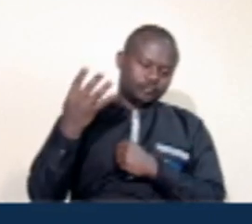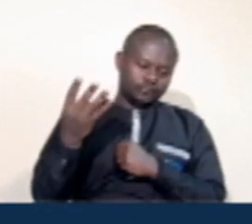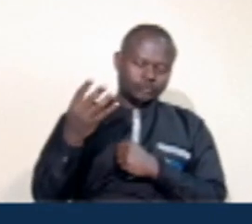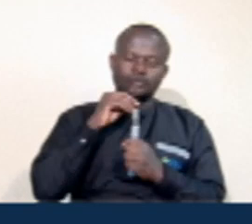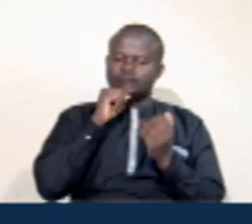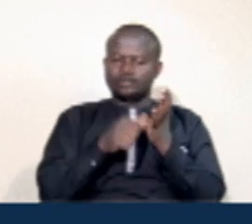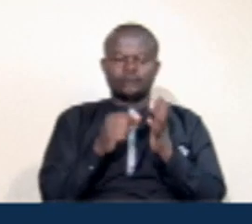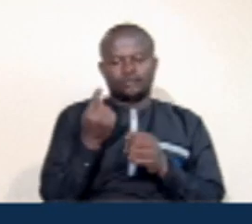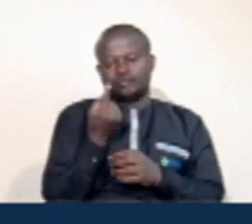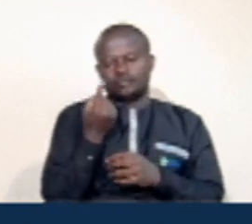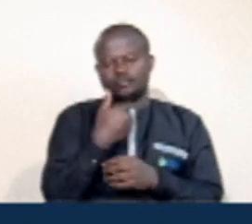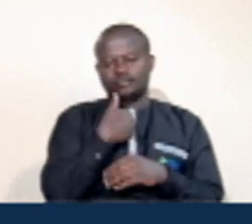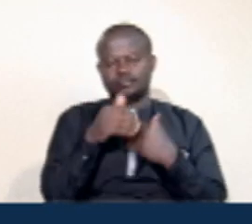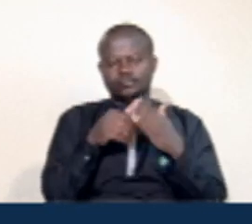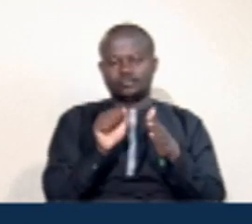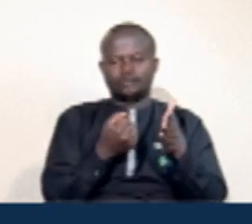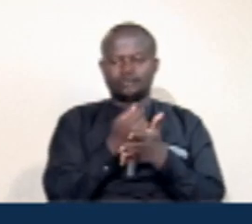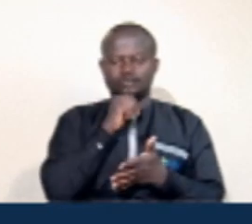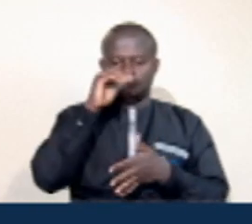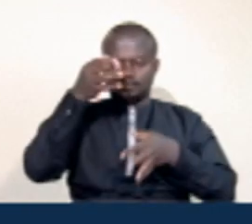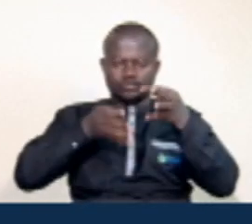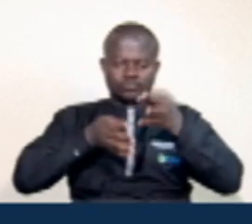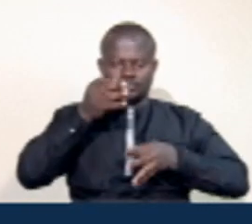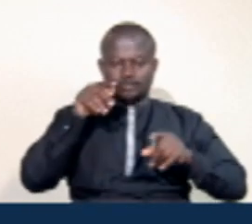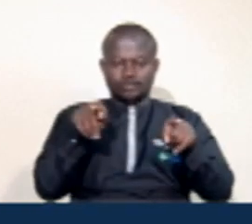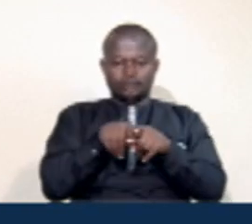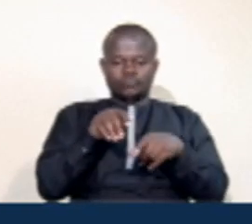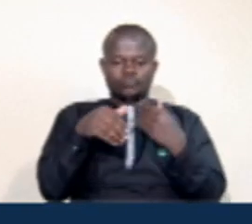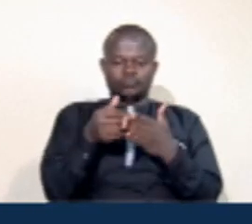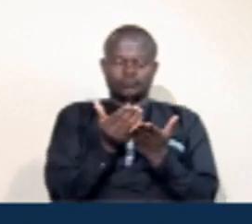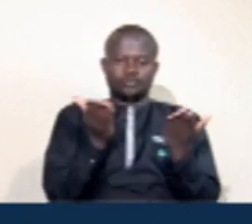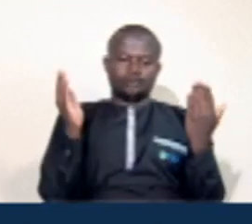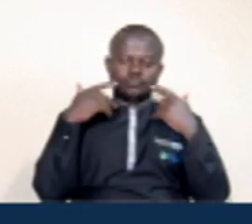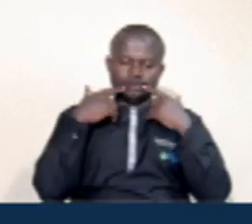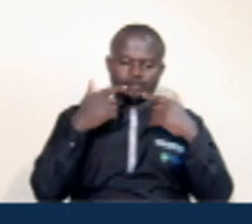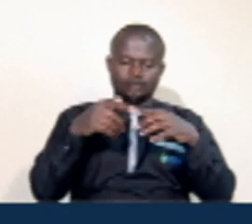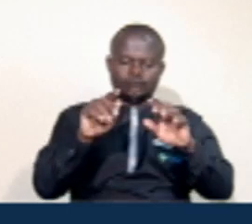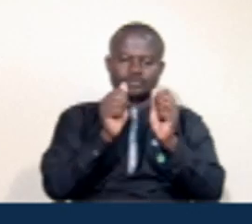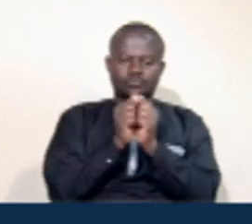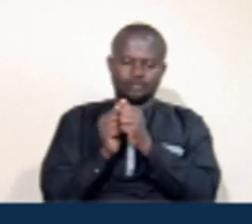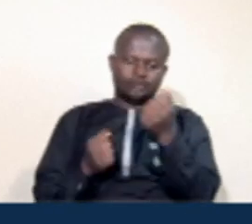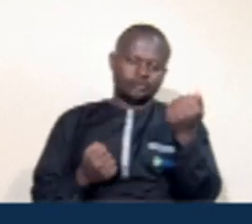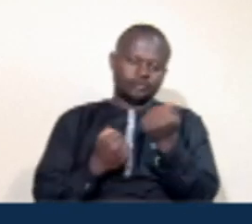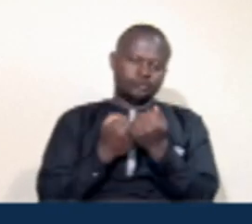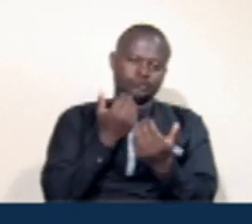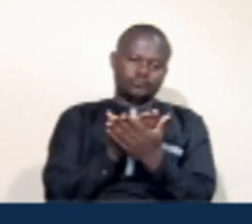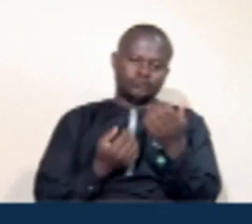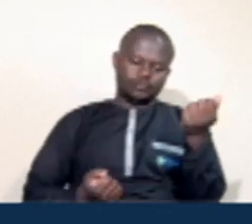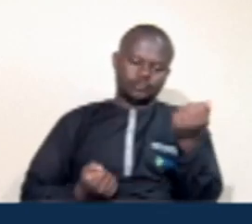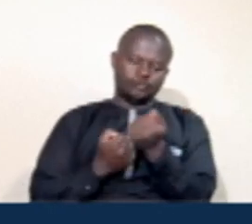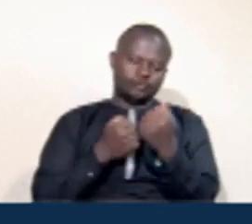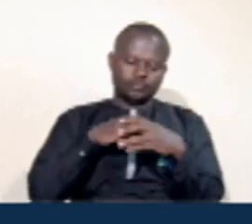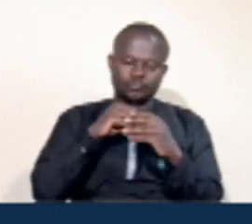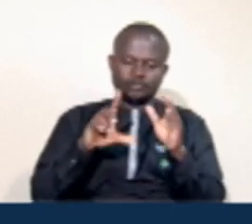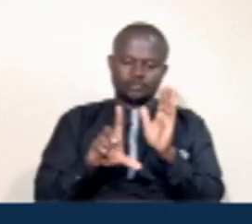w'1994 nta kibazo afite cyatuma ataburana nk'uko byari byatangajwe na bamwunganira byari byasabwe n'abamwunganira